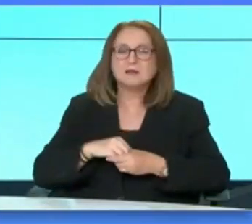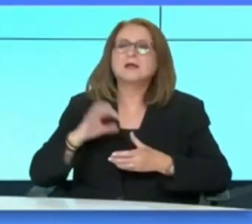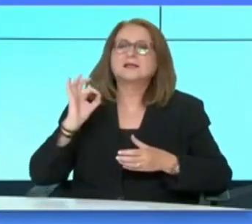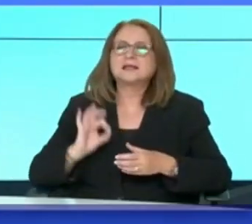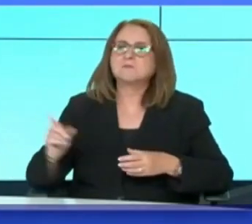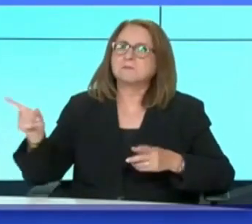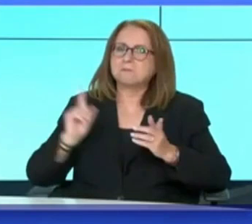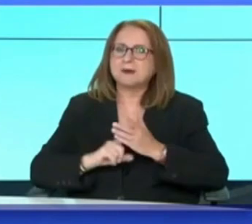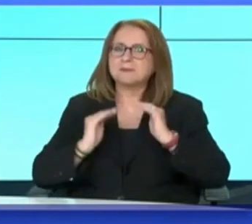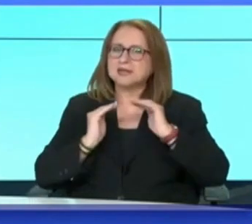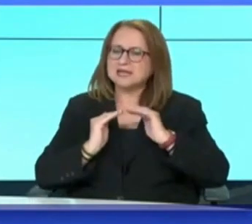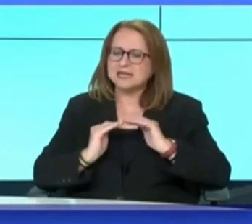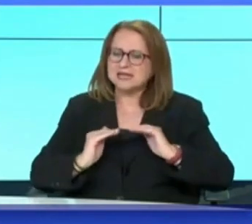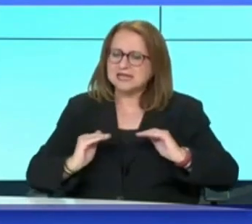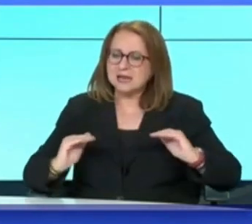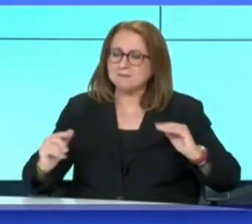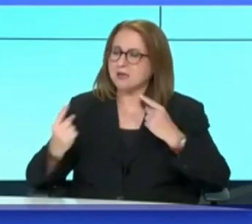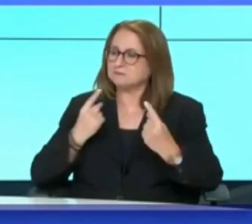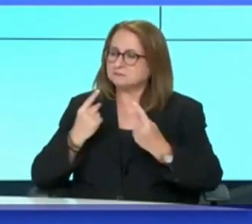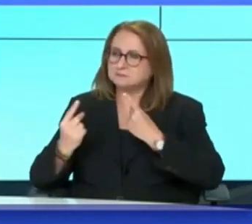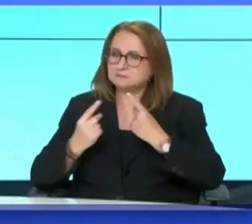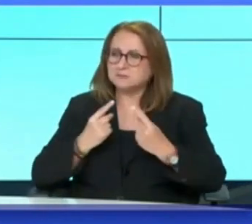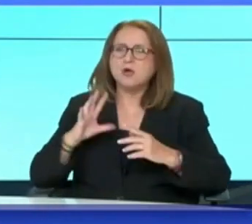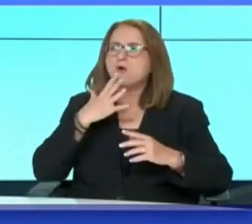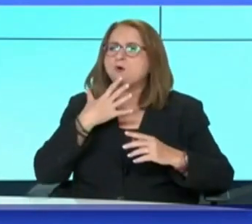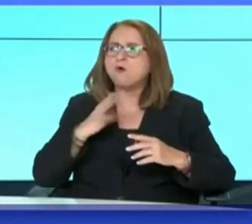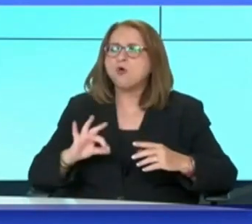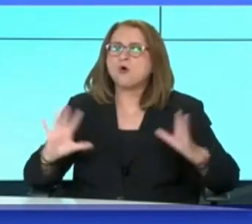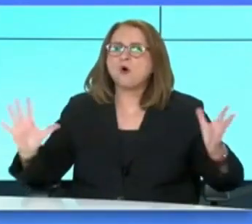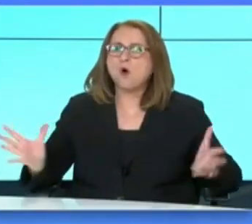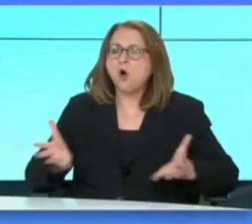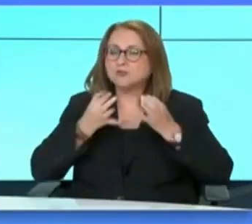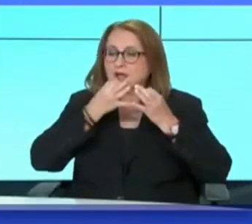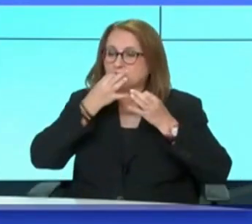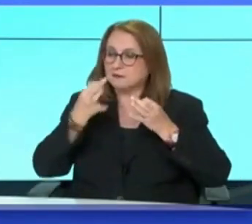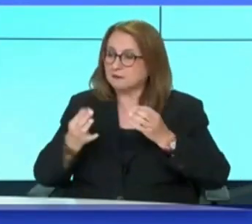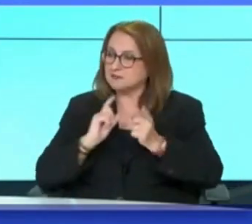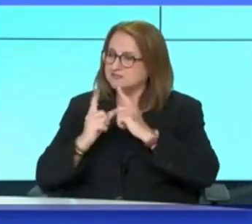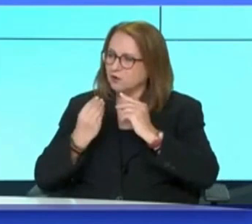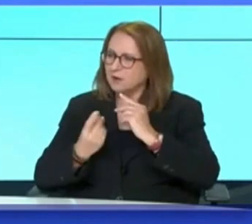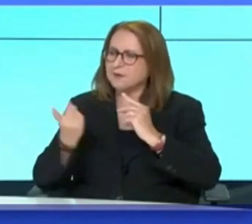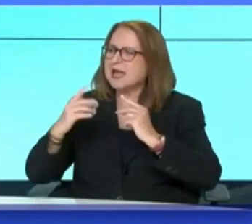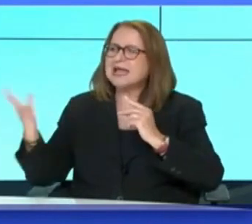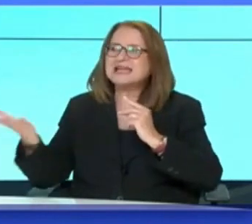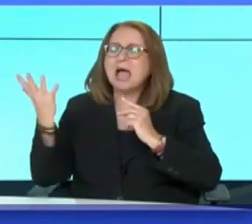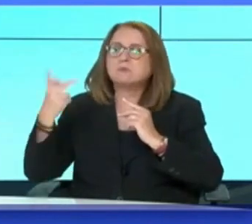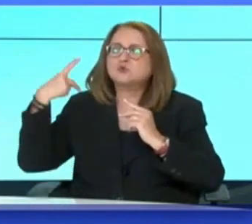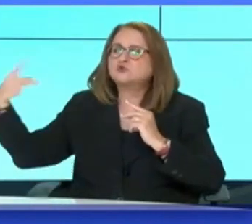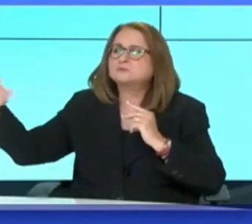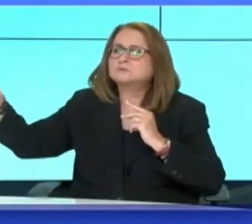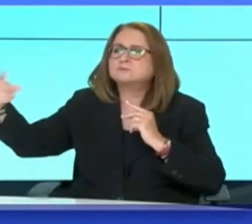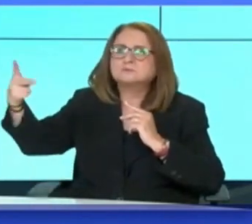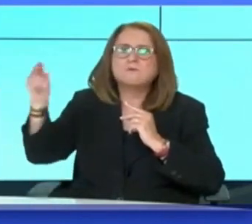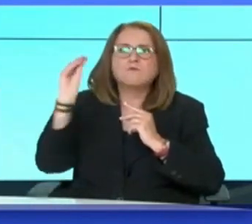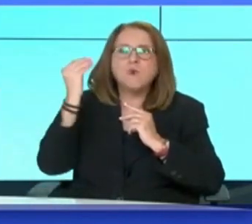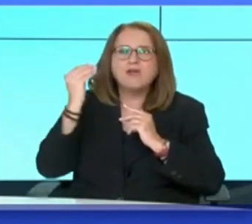της διαδέχεται συχνά μία διχαστική δήλωση κάποιου στελέχους της. Εμείς είμαστε πάντα στην όχθη